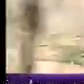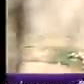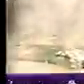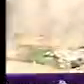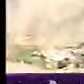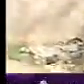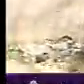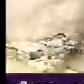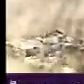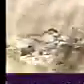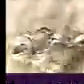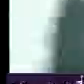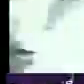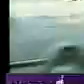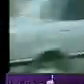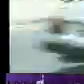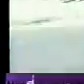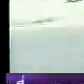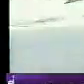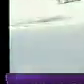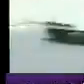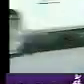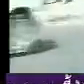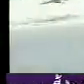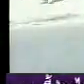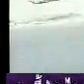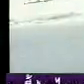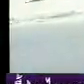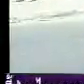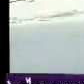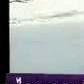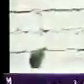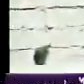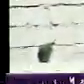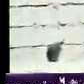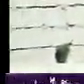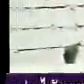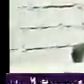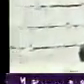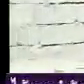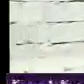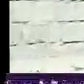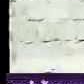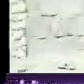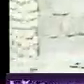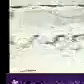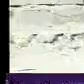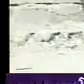บว่าทหารอังกฤษเกี่ยวข้องกับการตายของชาวอิรัก1รายและเกี่ยวข้องกับการล่วงละเมิดทางเพศชาวอิรักอีก9